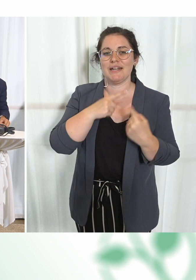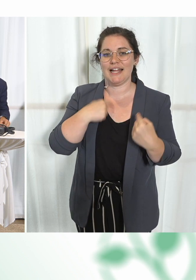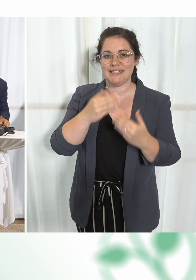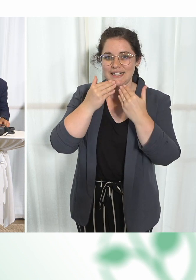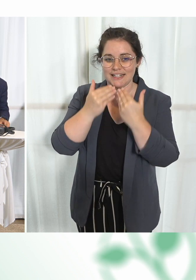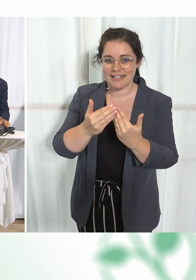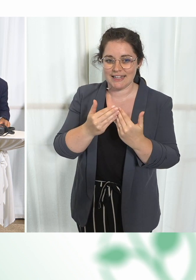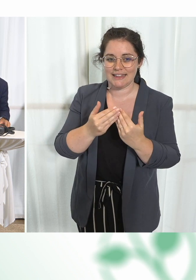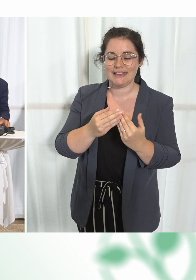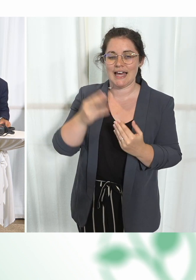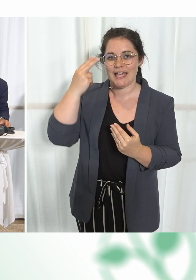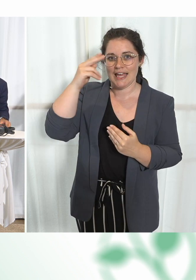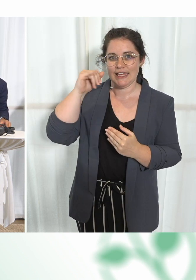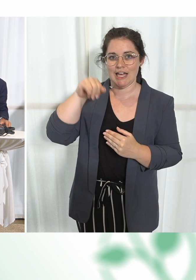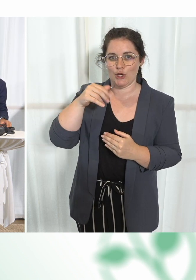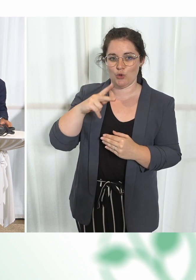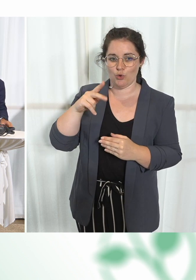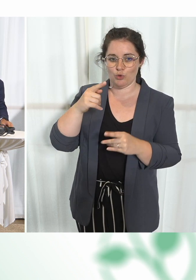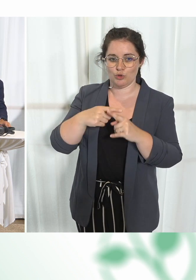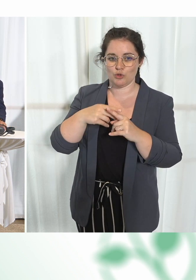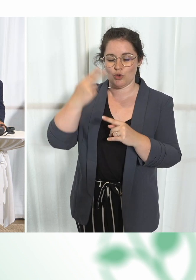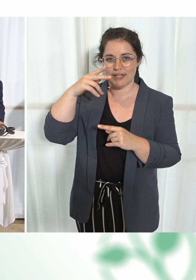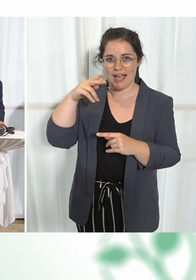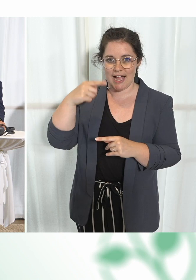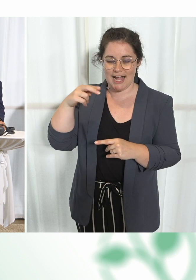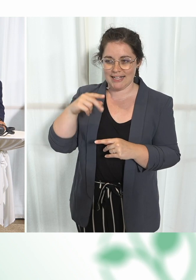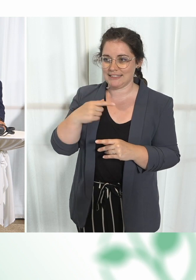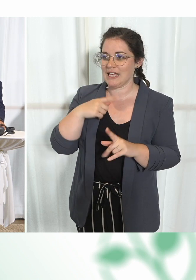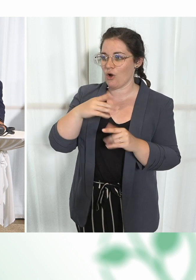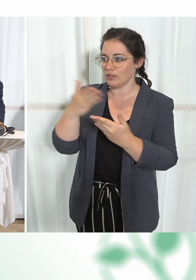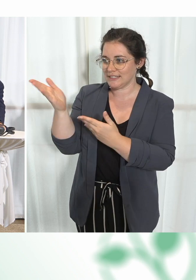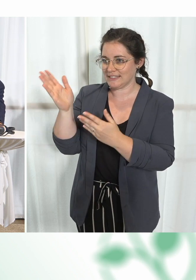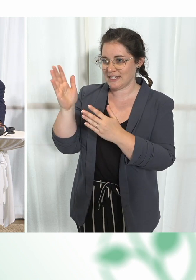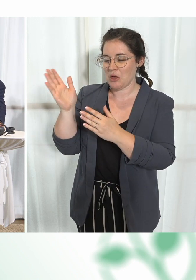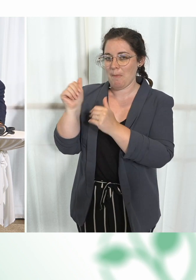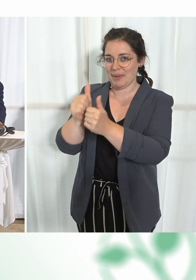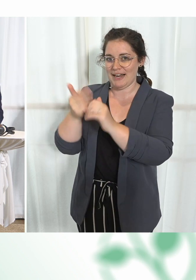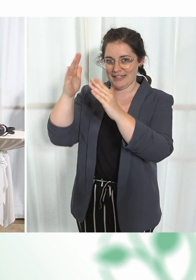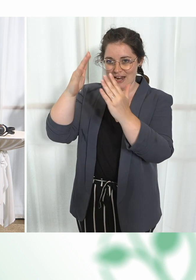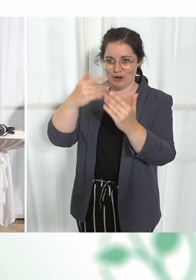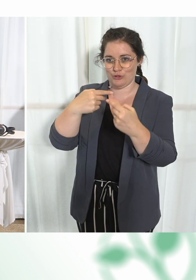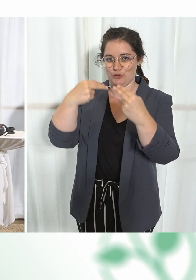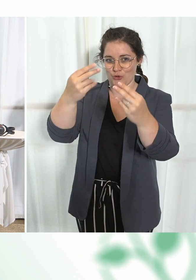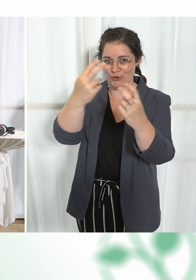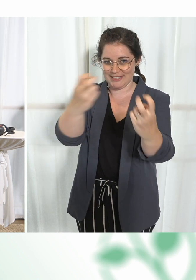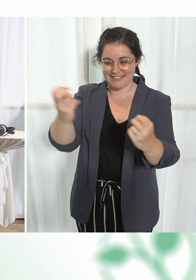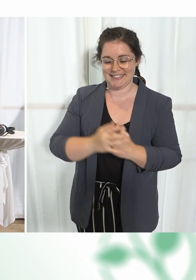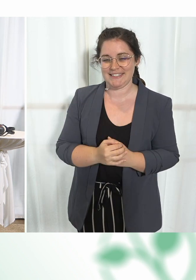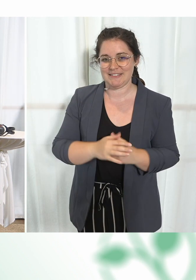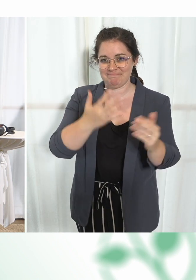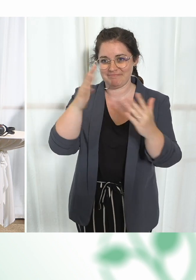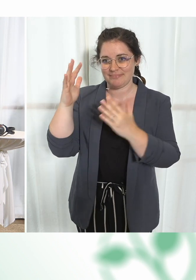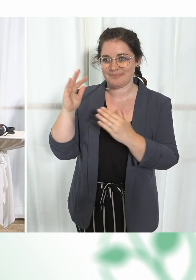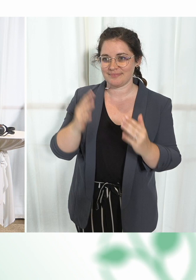Klaus Junkutz und Edgar Grazer. Auch Sie begleiten mich natürlich mit einem Applaus zurück auf Ihre